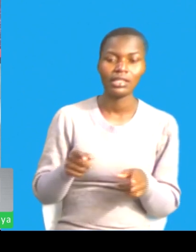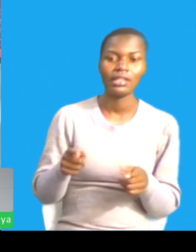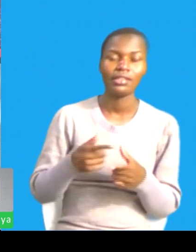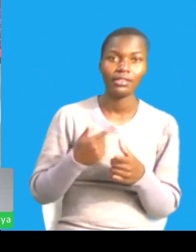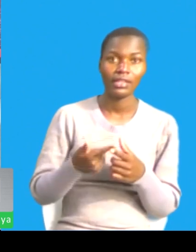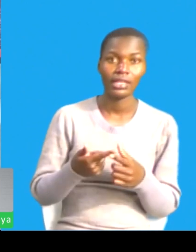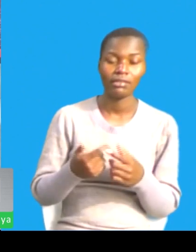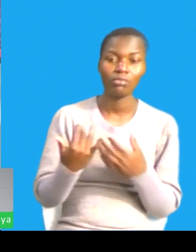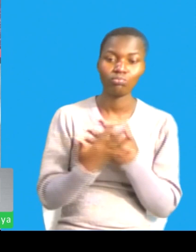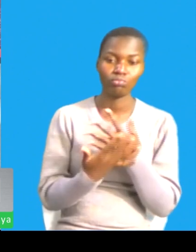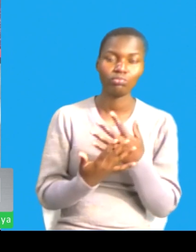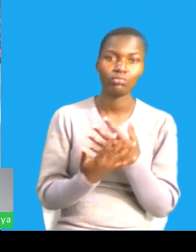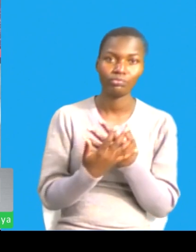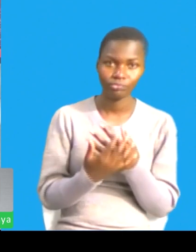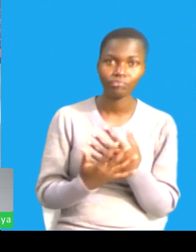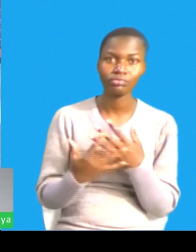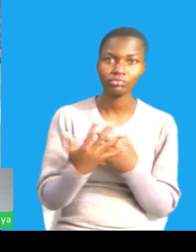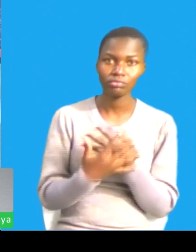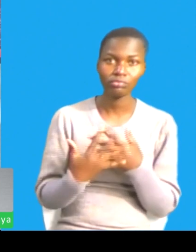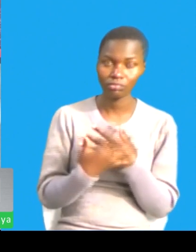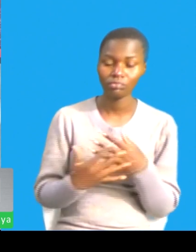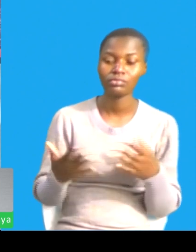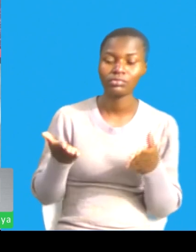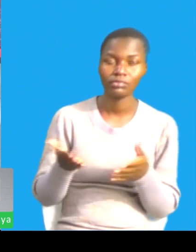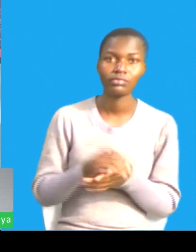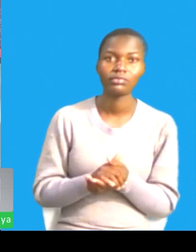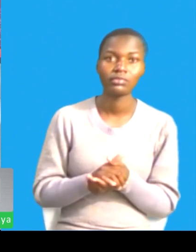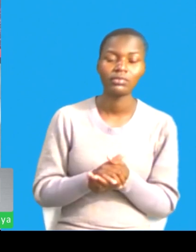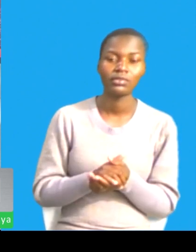walipoteza kazi. So imefika mahali hata madereva